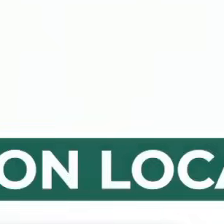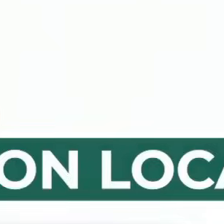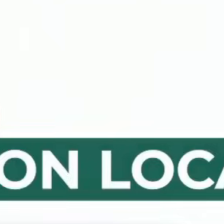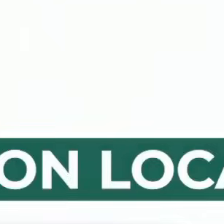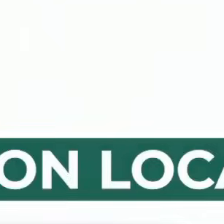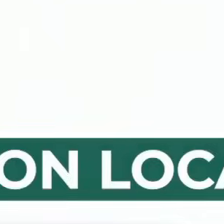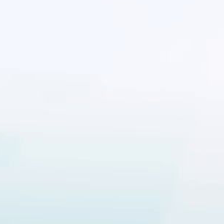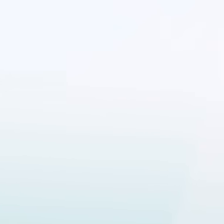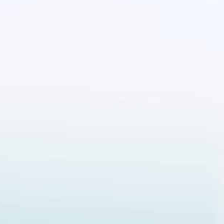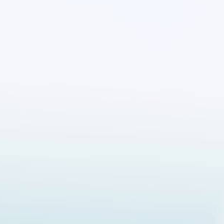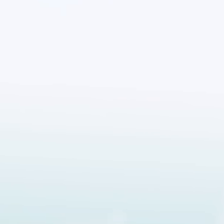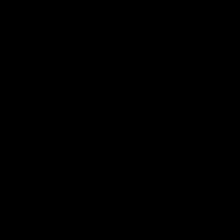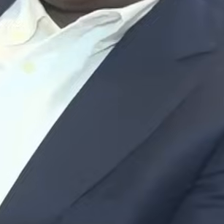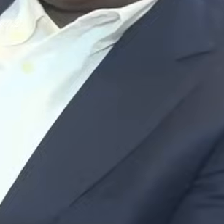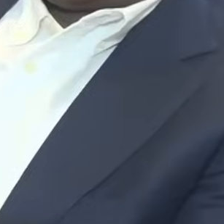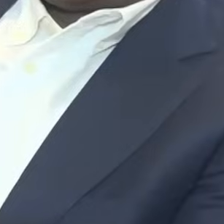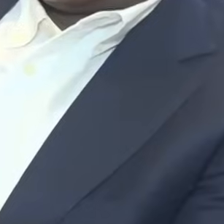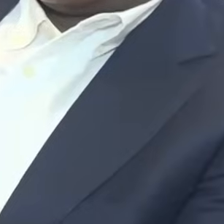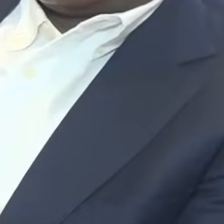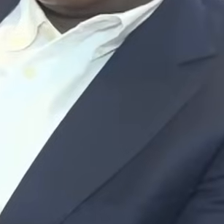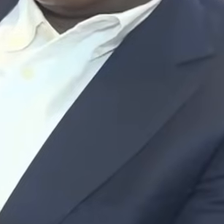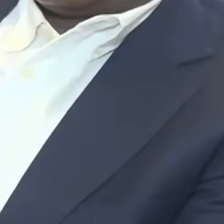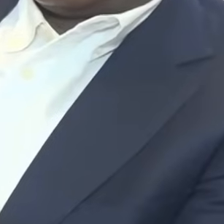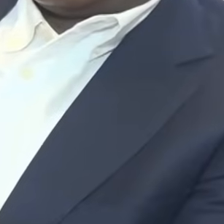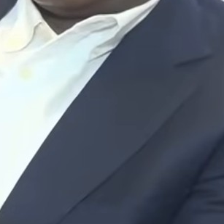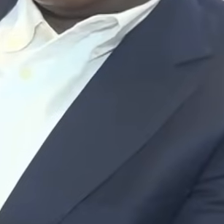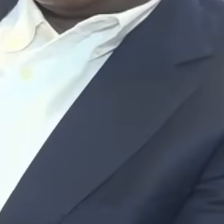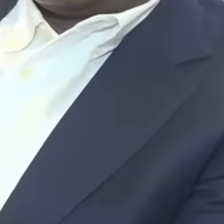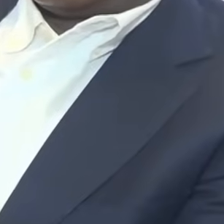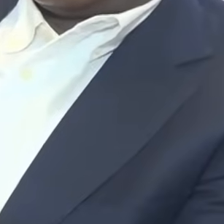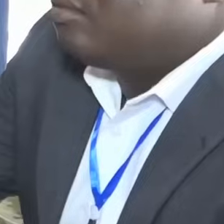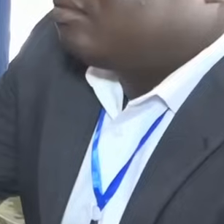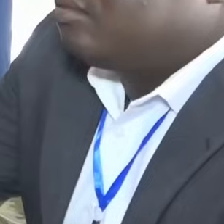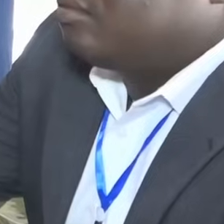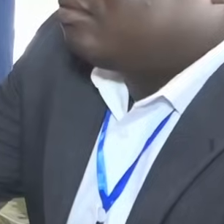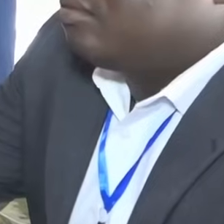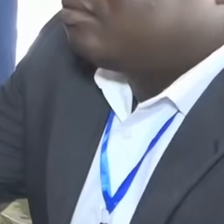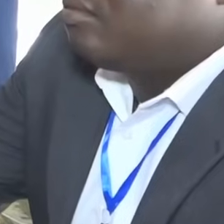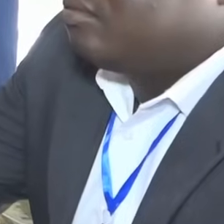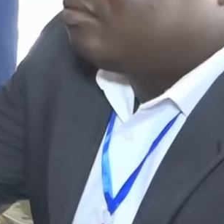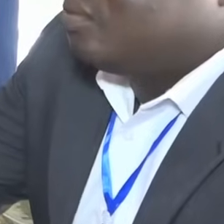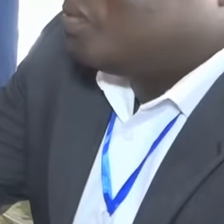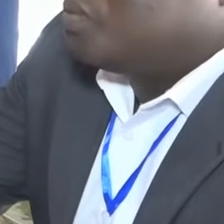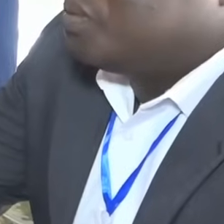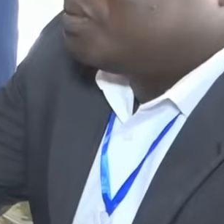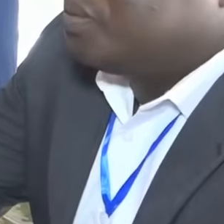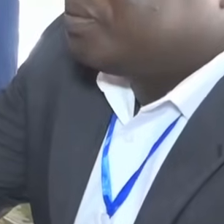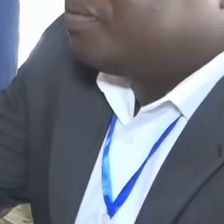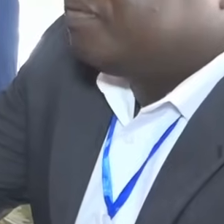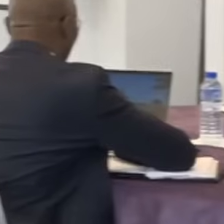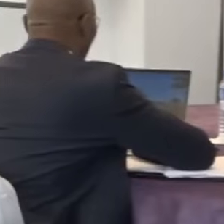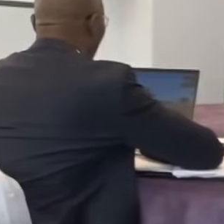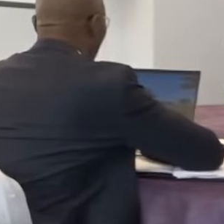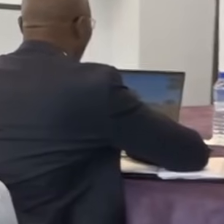Au sommaire, également la troisième session des journées techniques des experts comptables stagiaires.